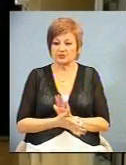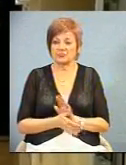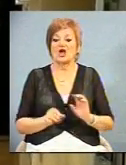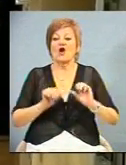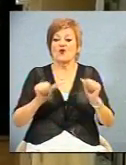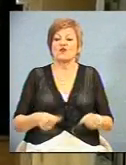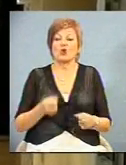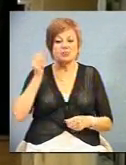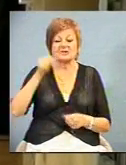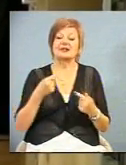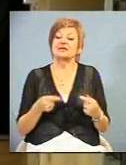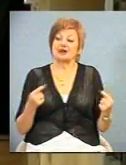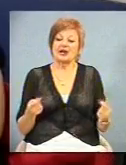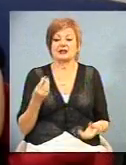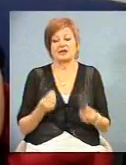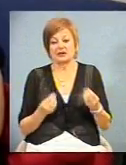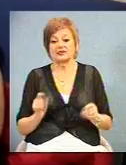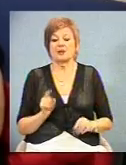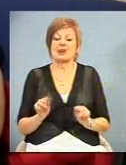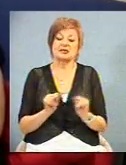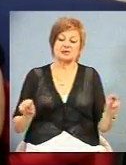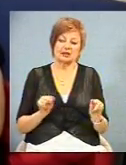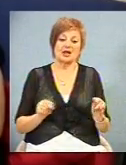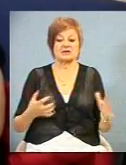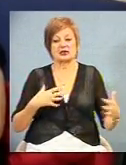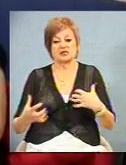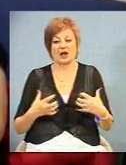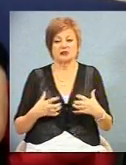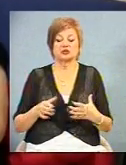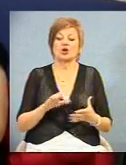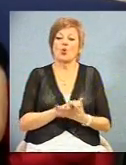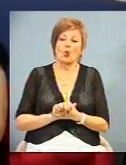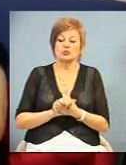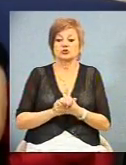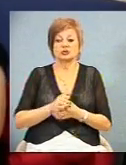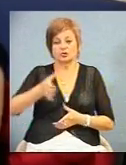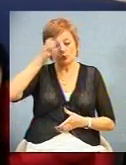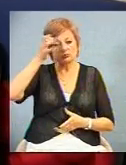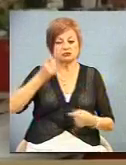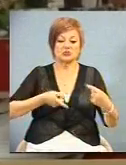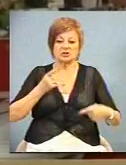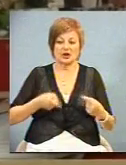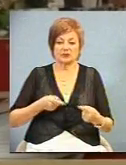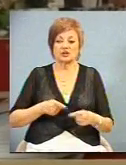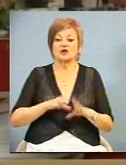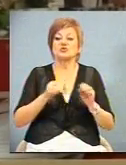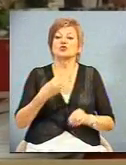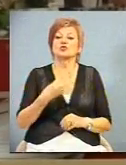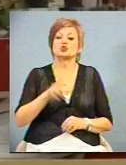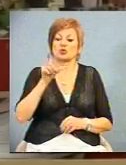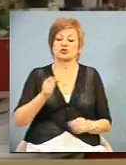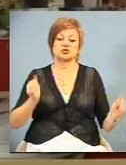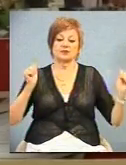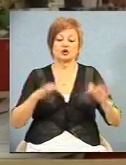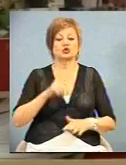занять різноманітні – ігри, майстер-класи, форум-театри, суцільний інтерактив. Проводять їх 40 спікерів із